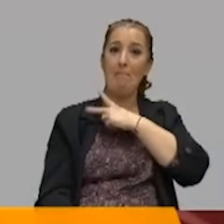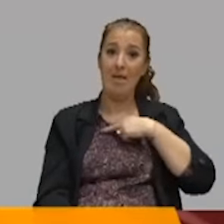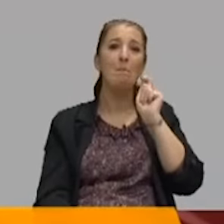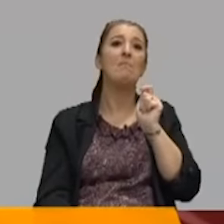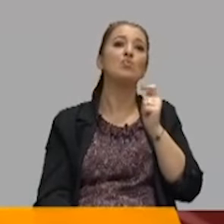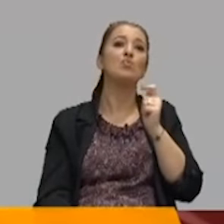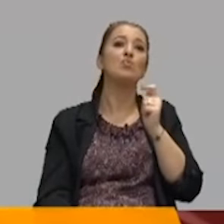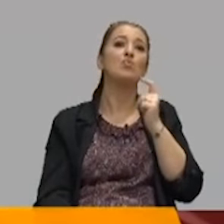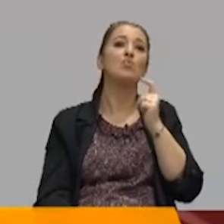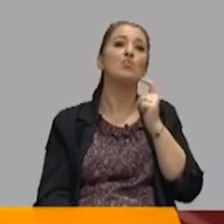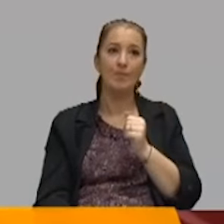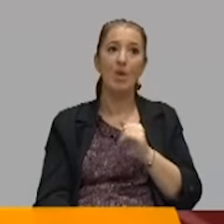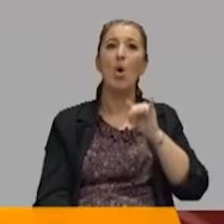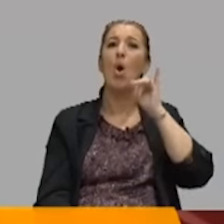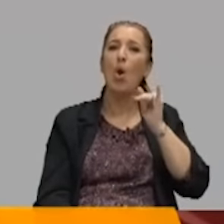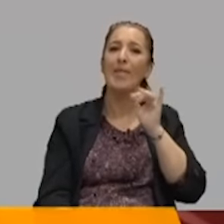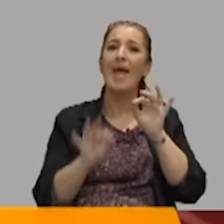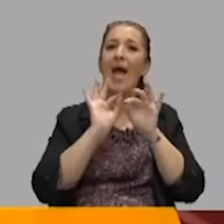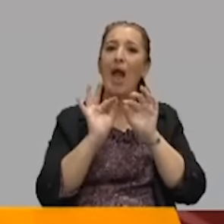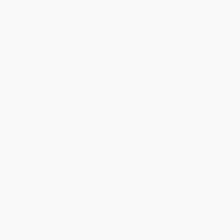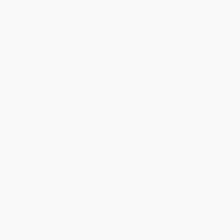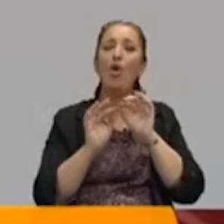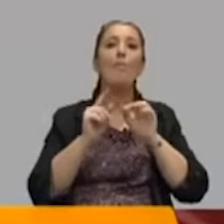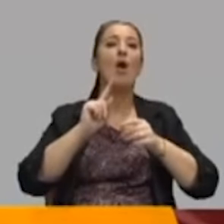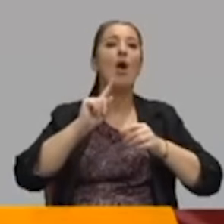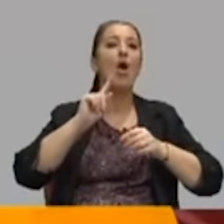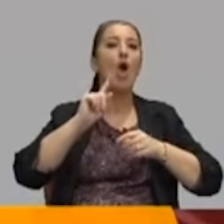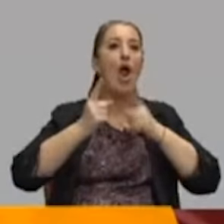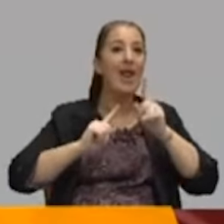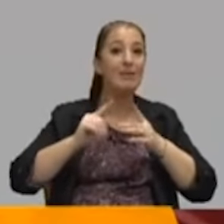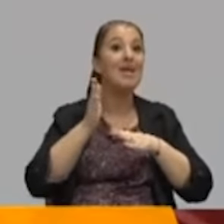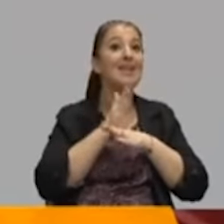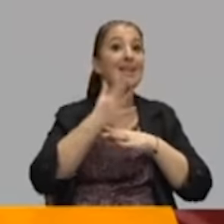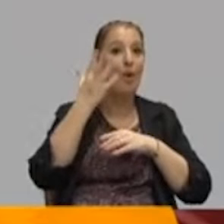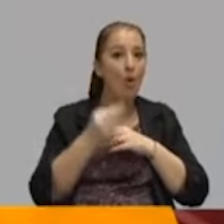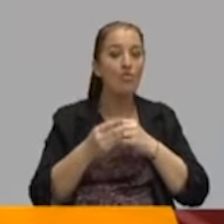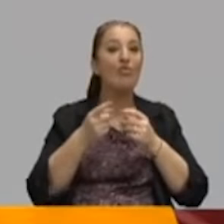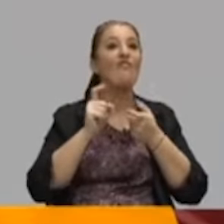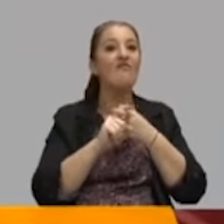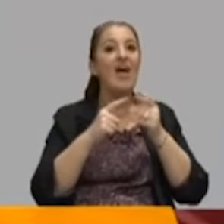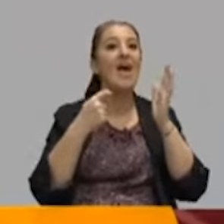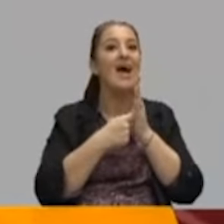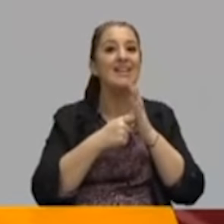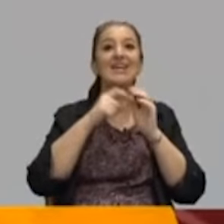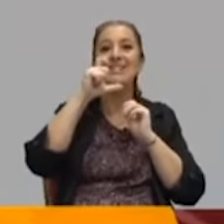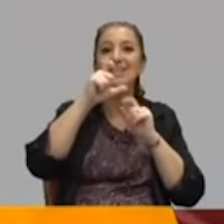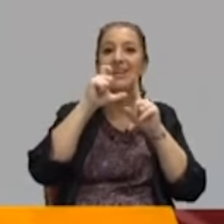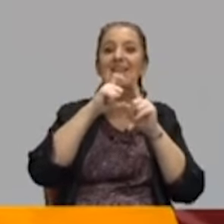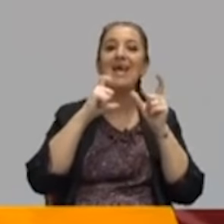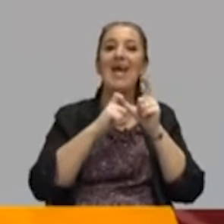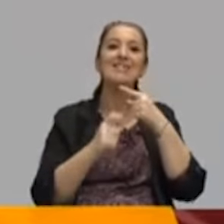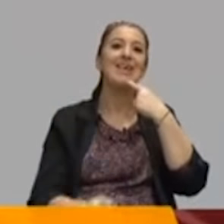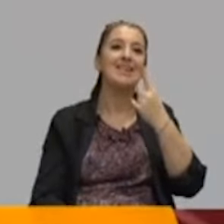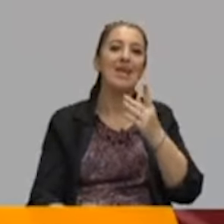zorunda. Kötü ekonomi yönetiminin neden olduğu ve adına CDS denen